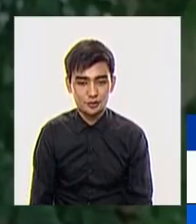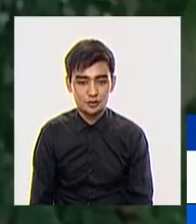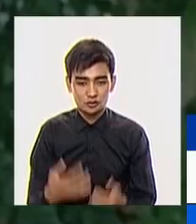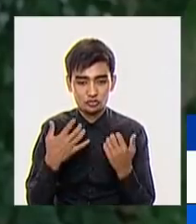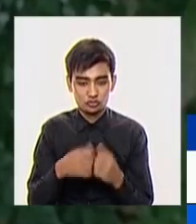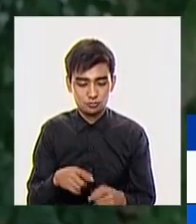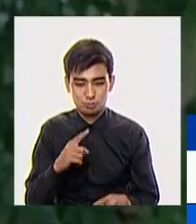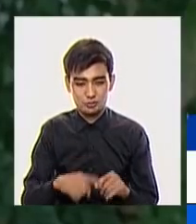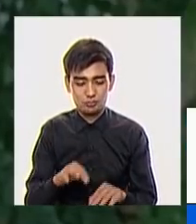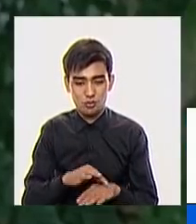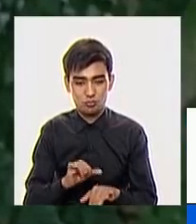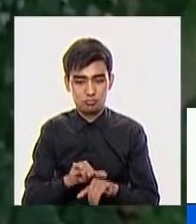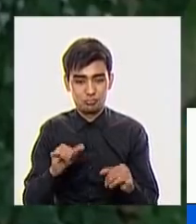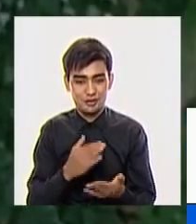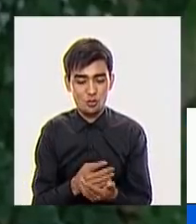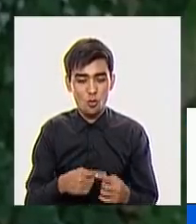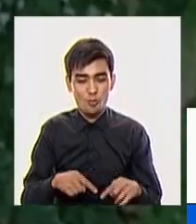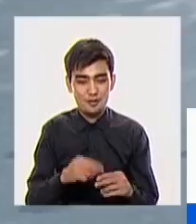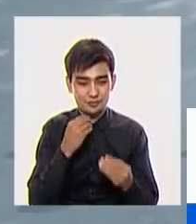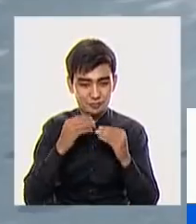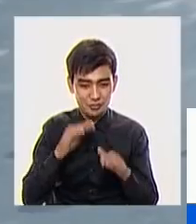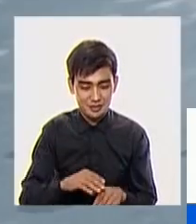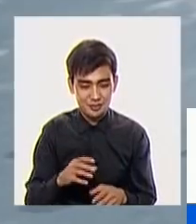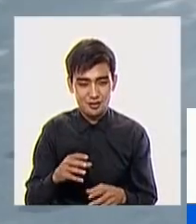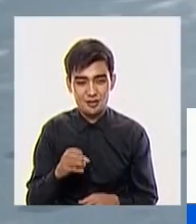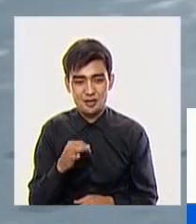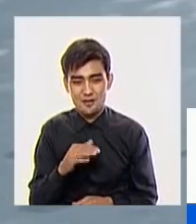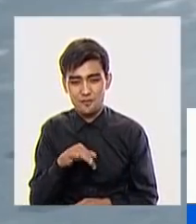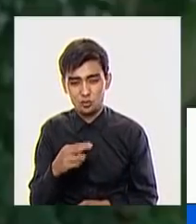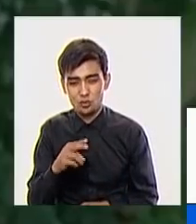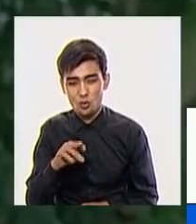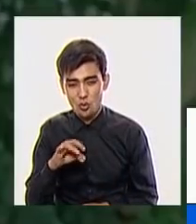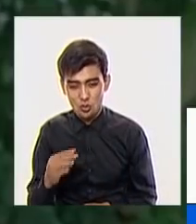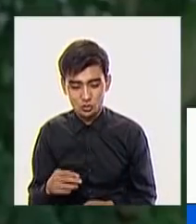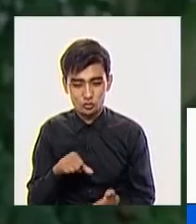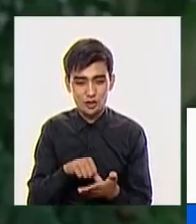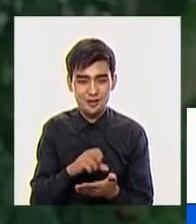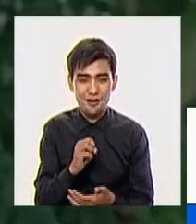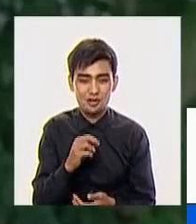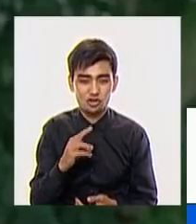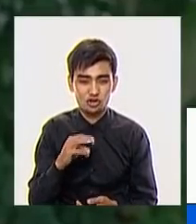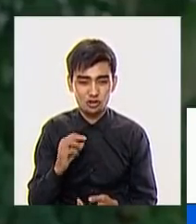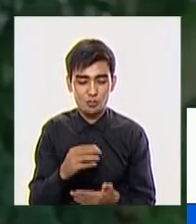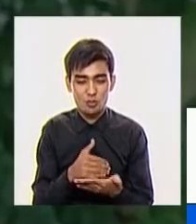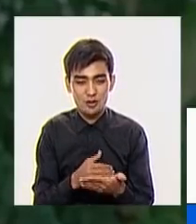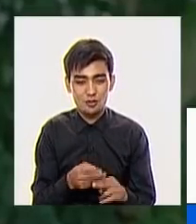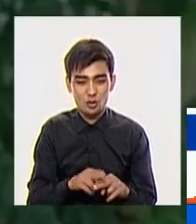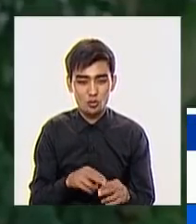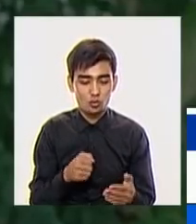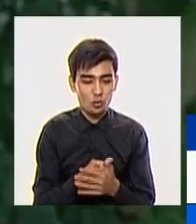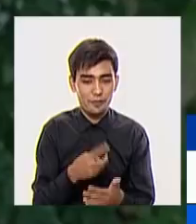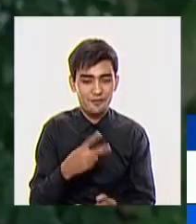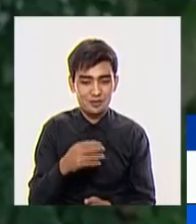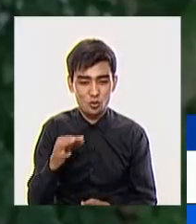Учитывая резкий рост заболеваемости, объекты общественного питания, фудкорды, участвующие в проекте «Ашик», работают до 20:00,